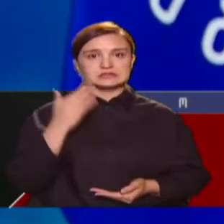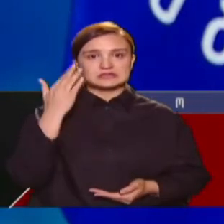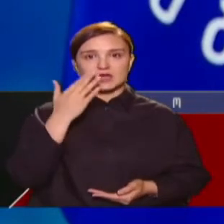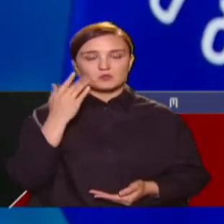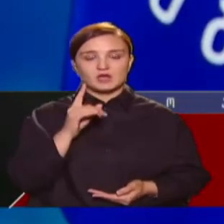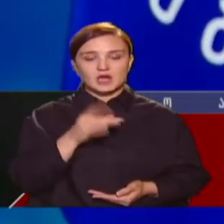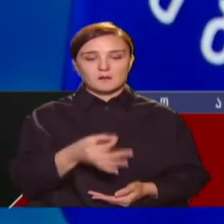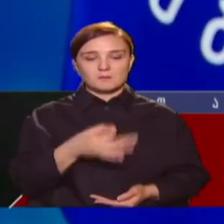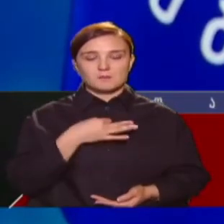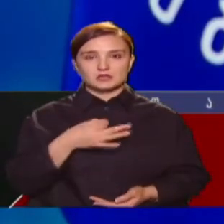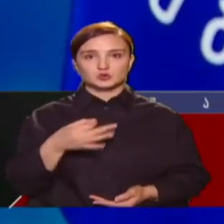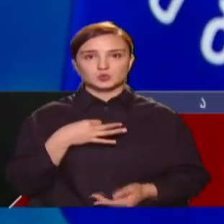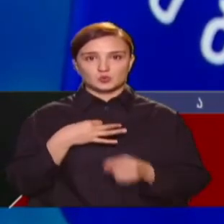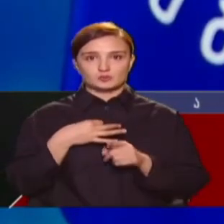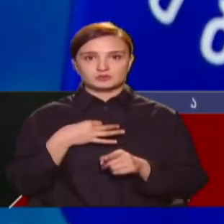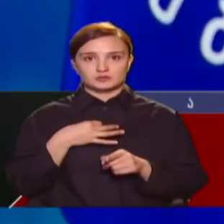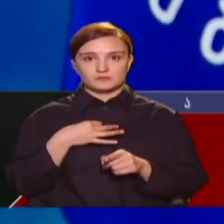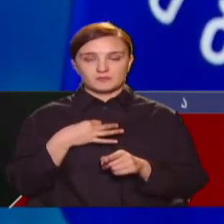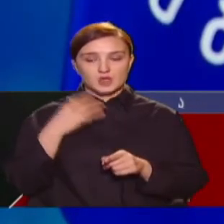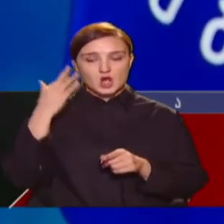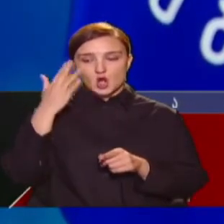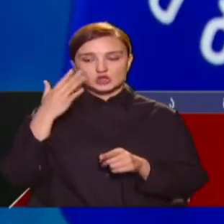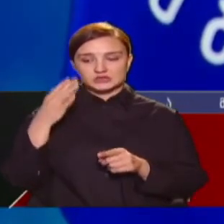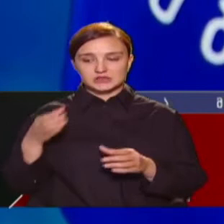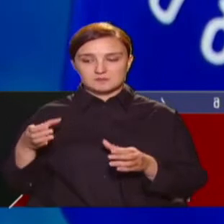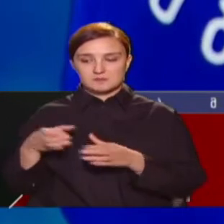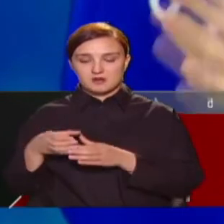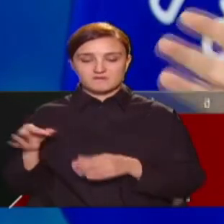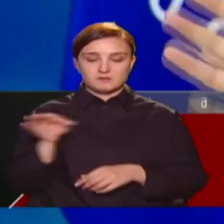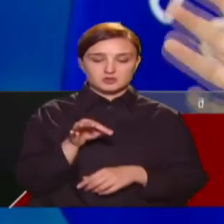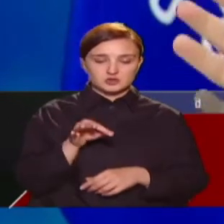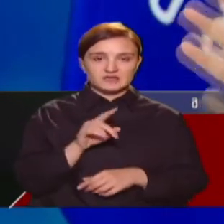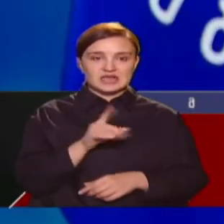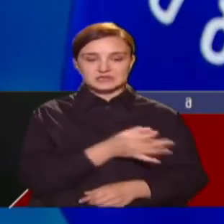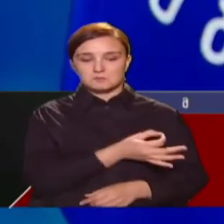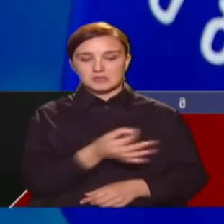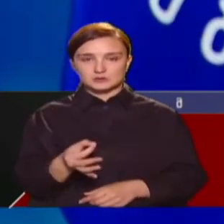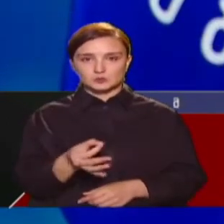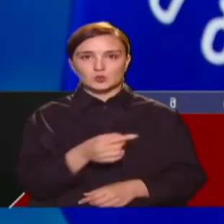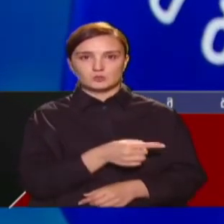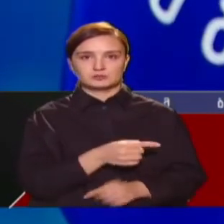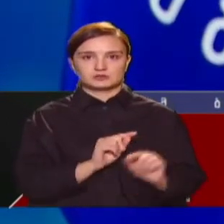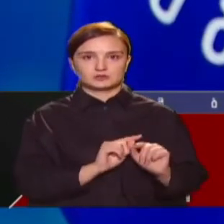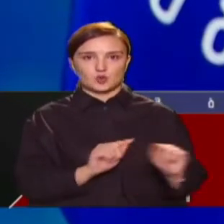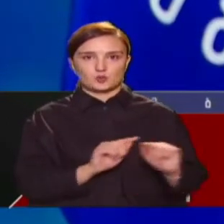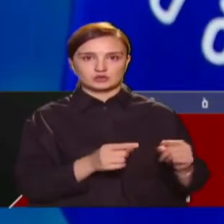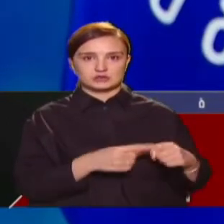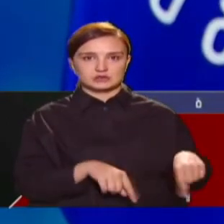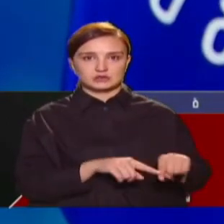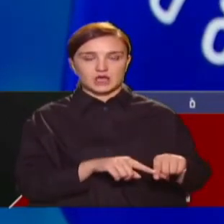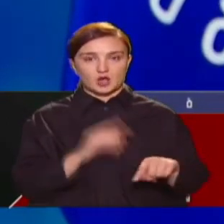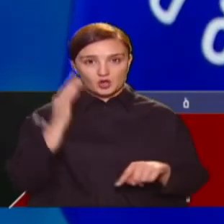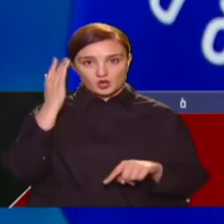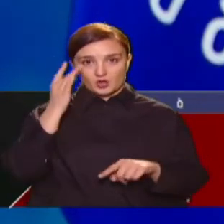პასუხობს ამ ყველაფერს, შეხედეთ მართველი პარტია, ქართული ოცნება და რას პასუხობს რადიკალური ოპოზიცია. მართველი